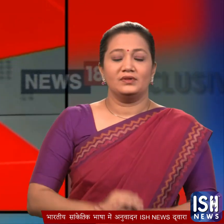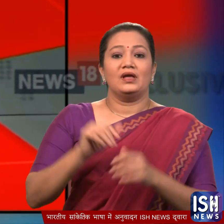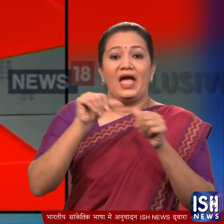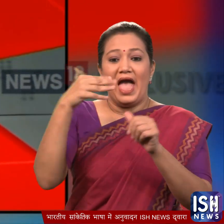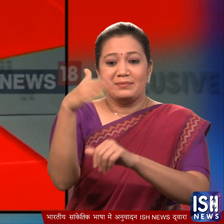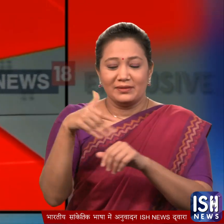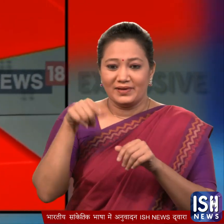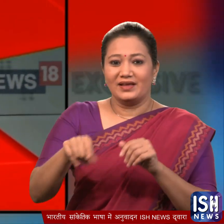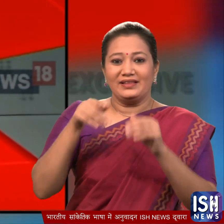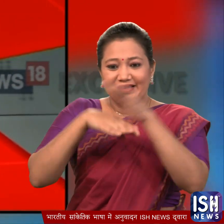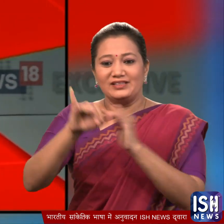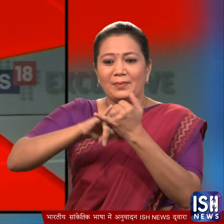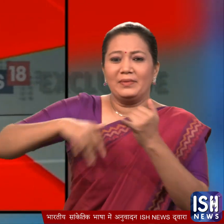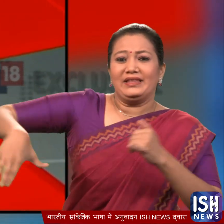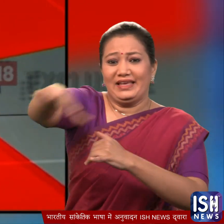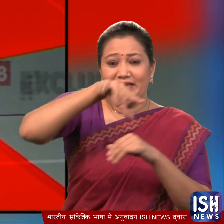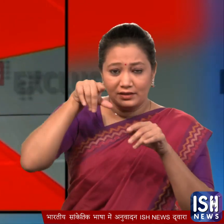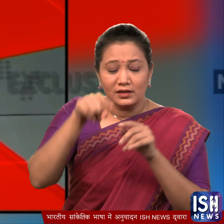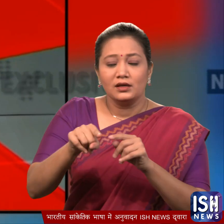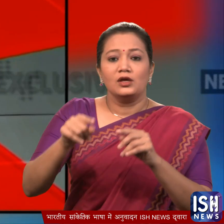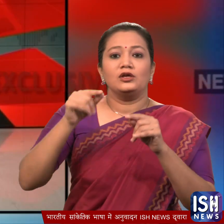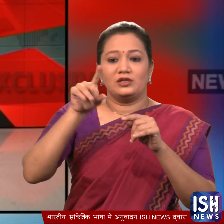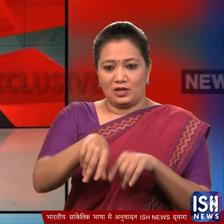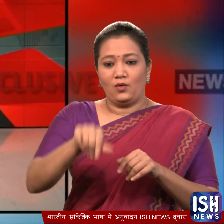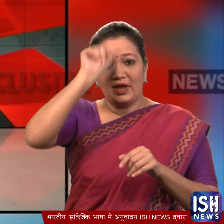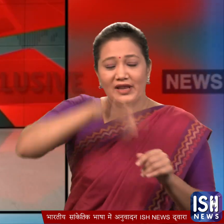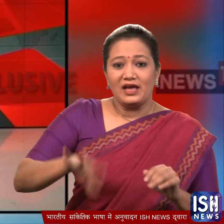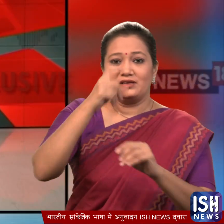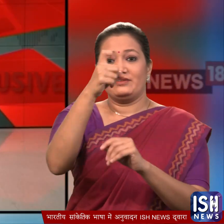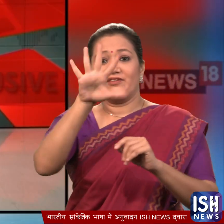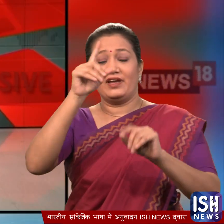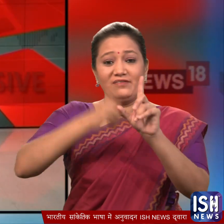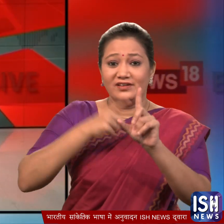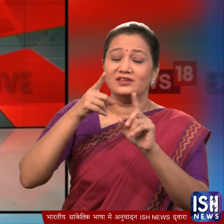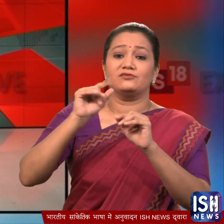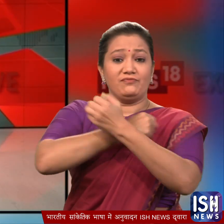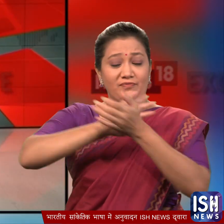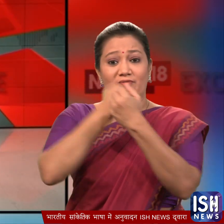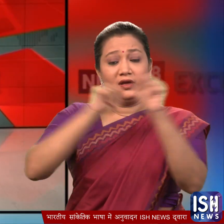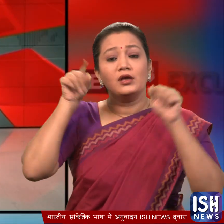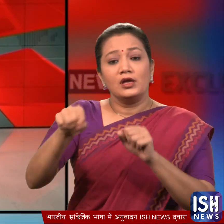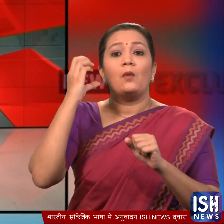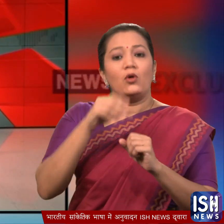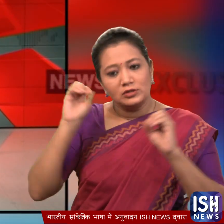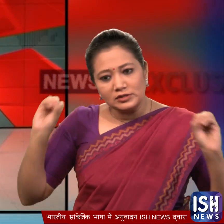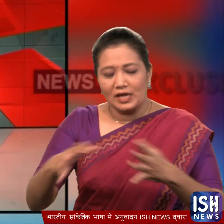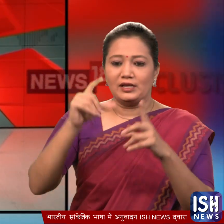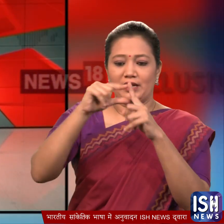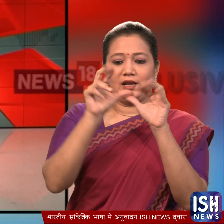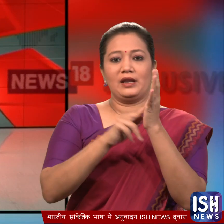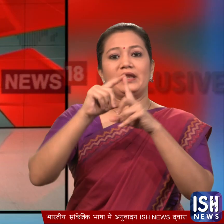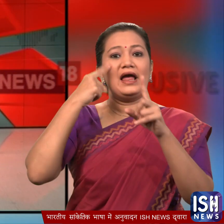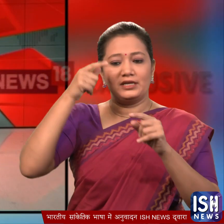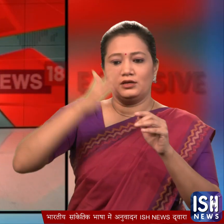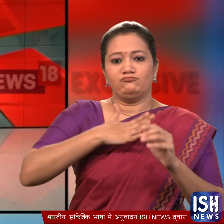साबरमती आश्रम में आजादी का अमृत महोत्सव कार्यक्रम की तैयारियां जोरों पर है। प्रधानमंत्री नरेंद्र मोदी साबरमती आश्रम से ही